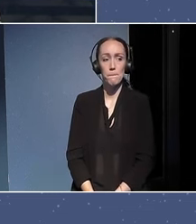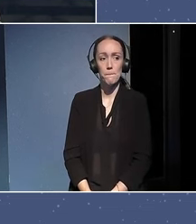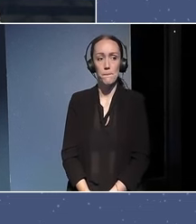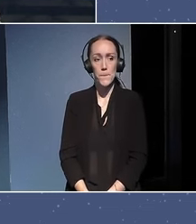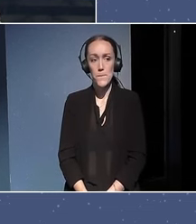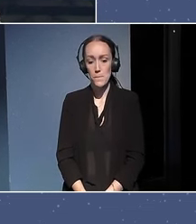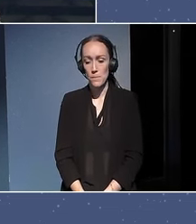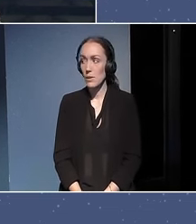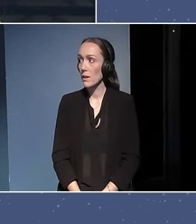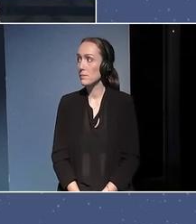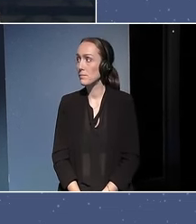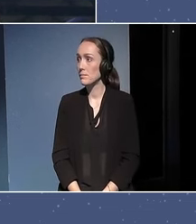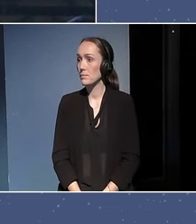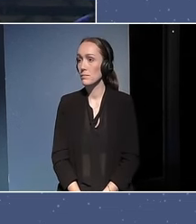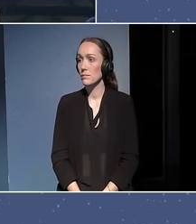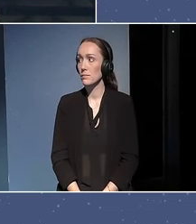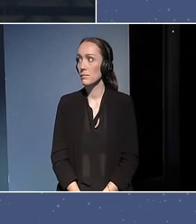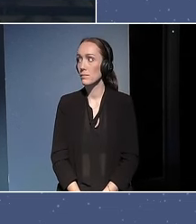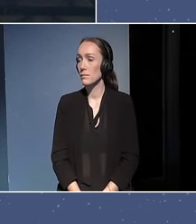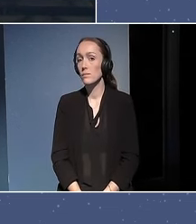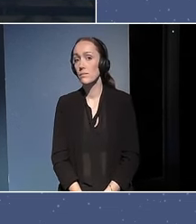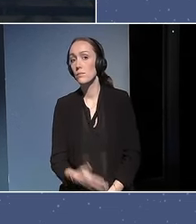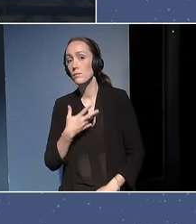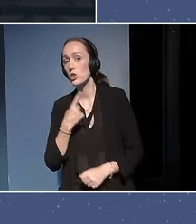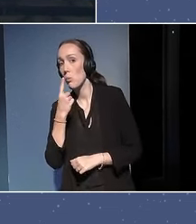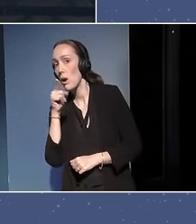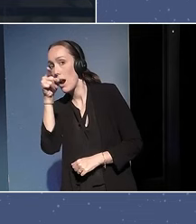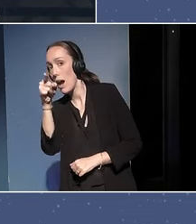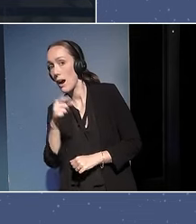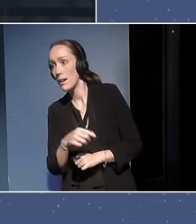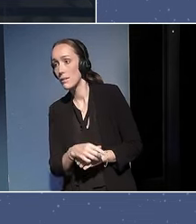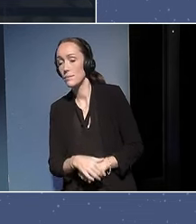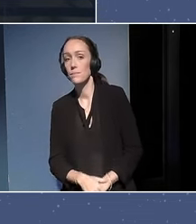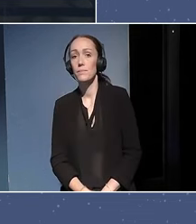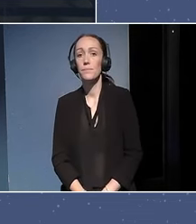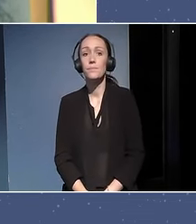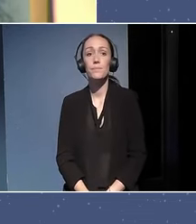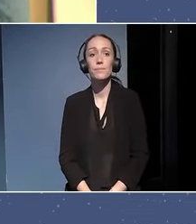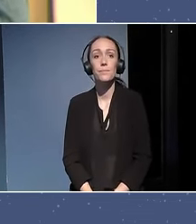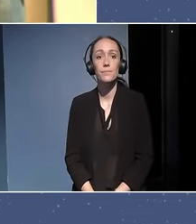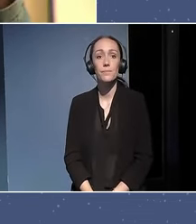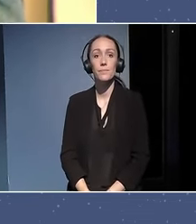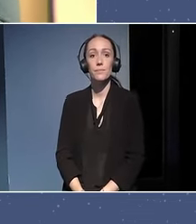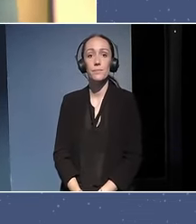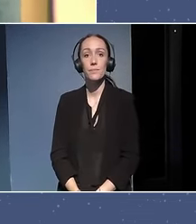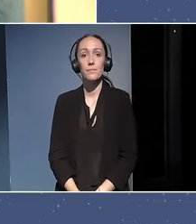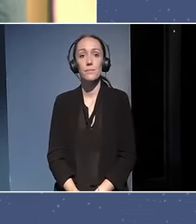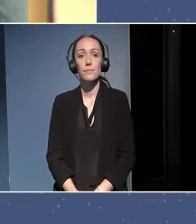Qui c'è una domanda e forse c'era anche un signore qui davanti ah scusate Vai